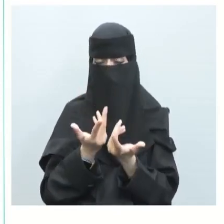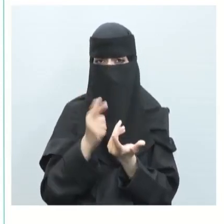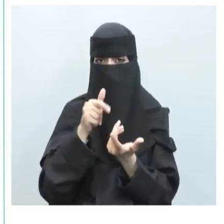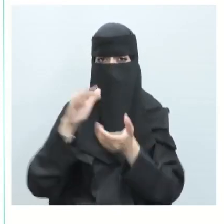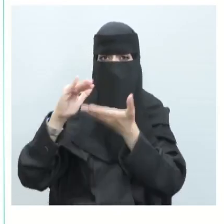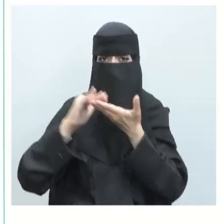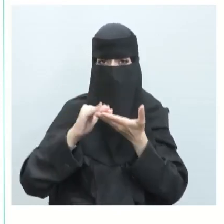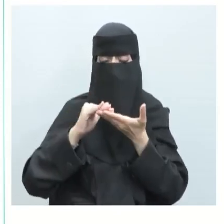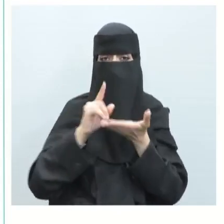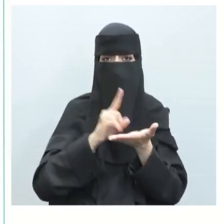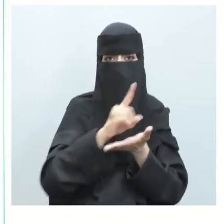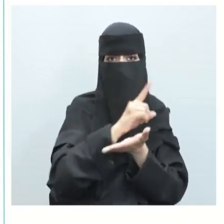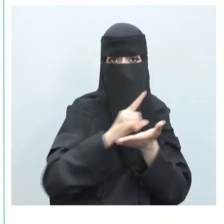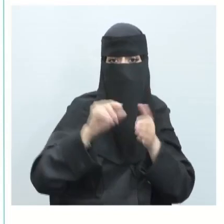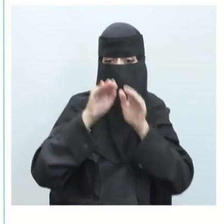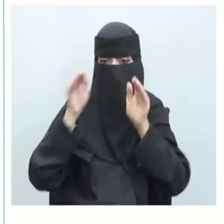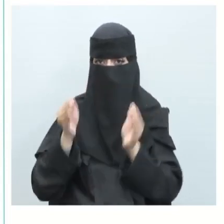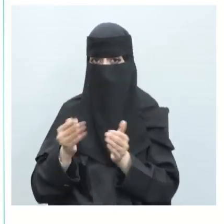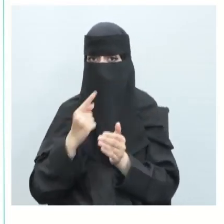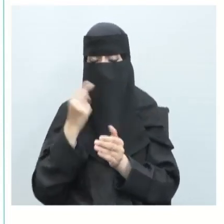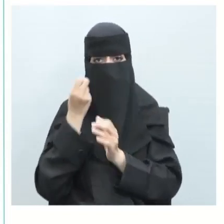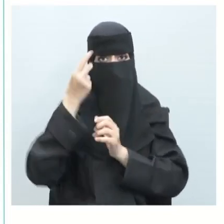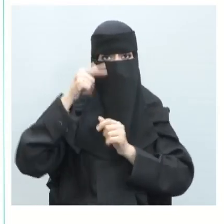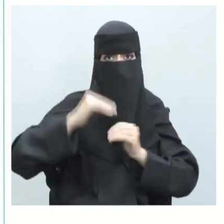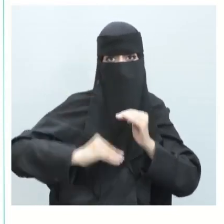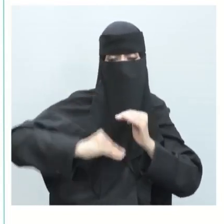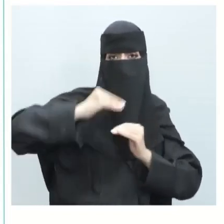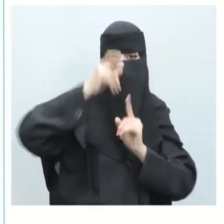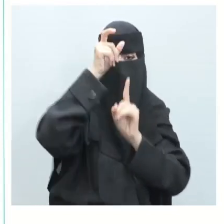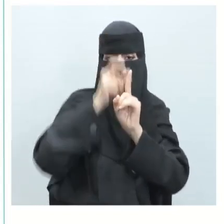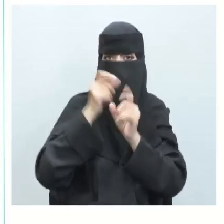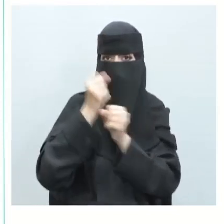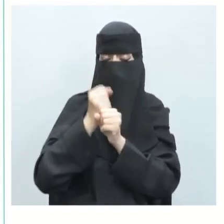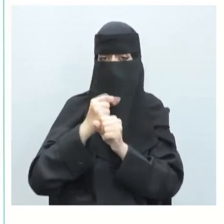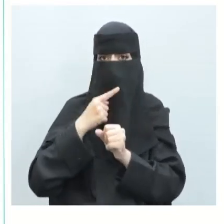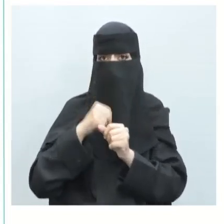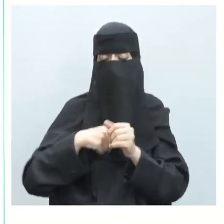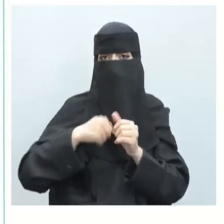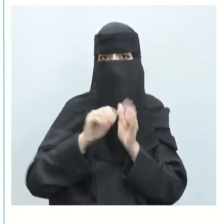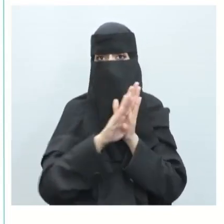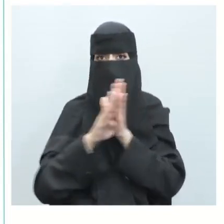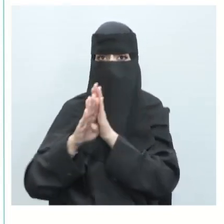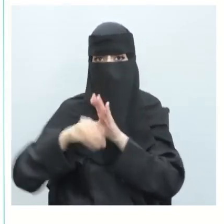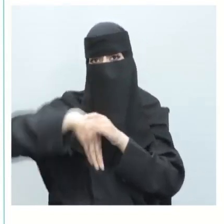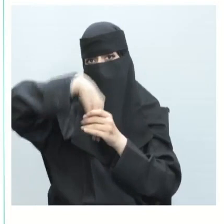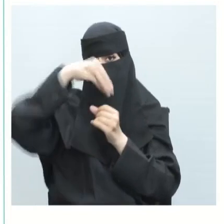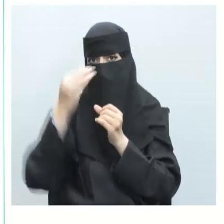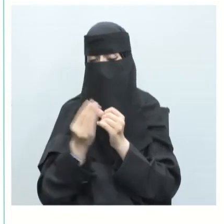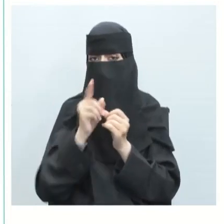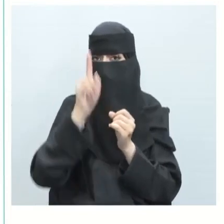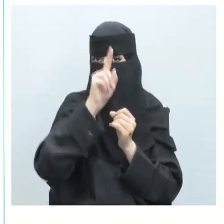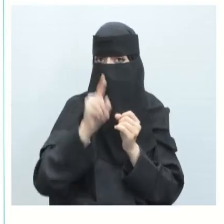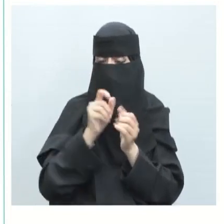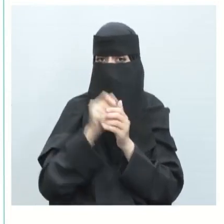تساهم بيئه المكتب الذكيه في رفع معنويات الموظفين وتعزيز انتاجيتهم نحن نعلم الان نحن